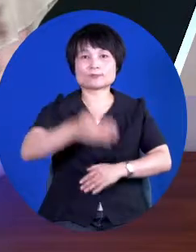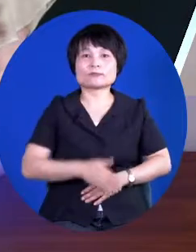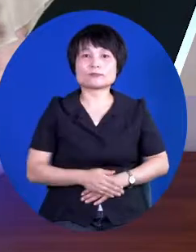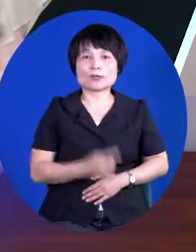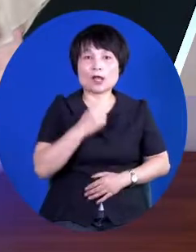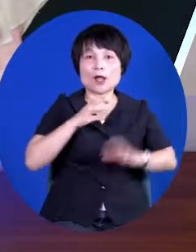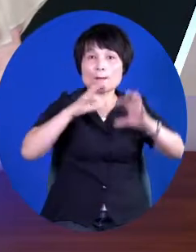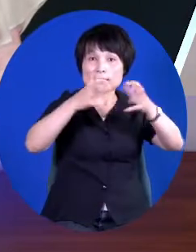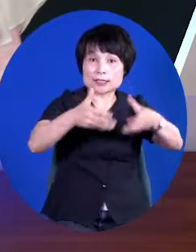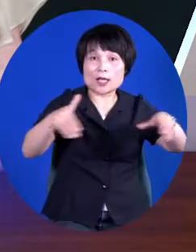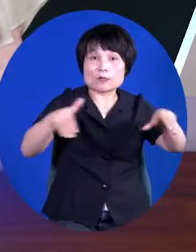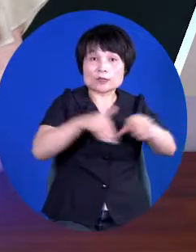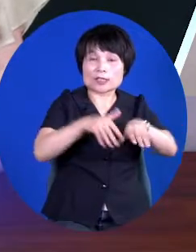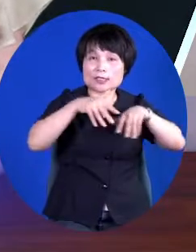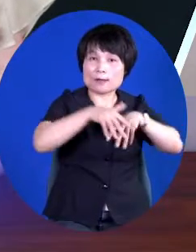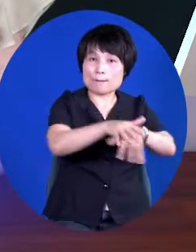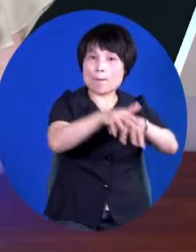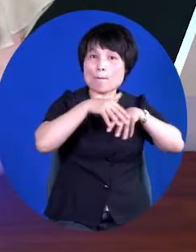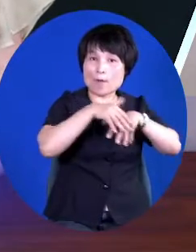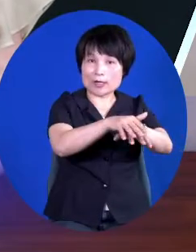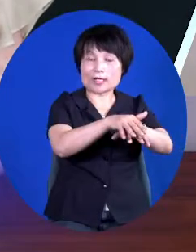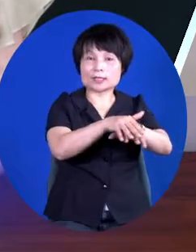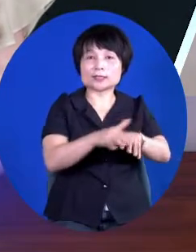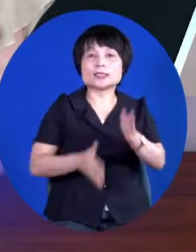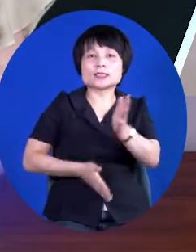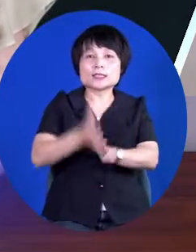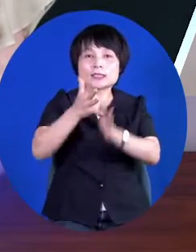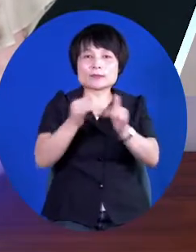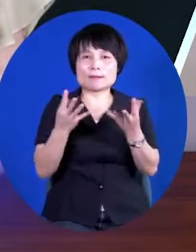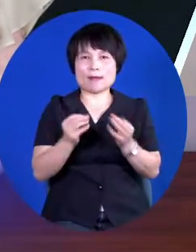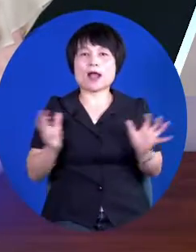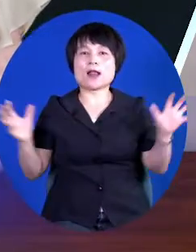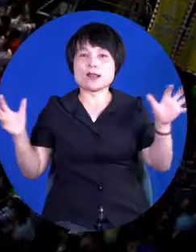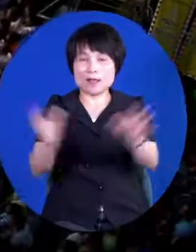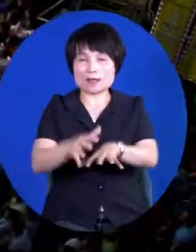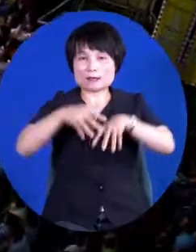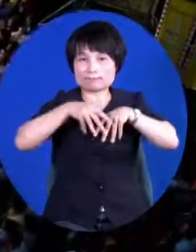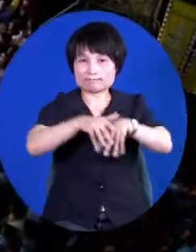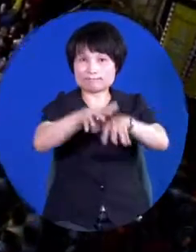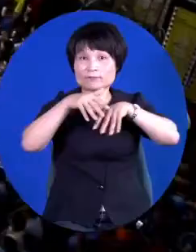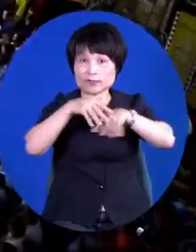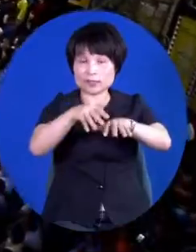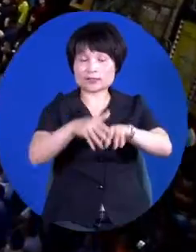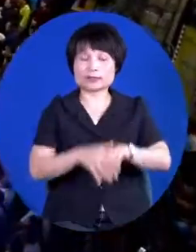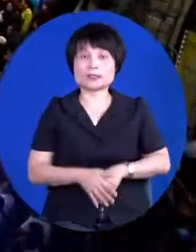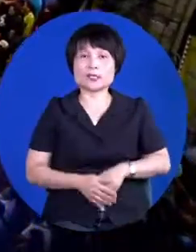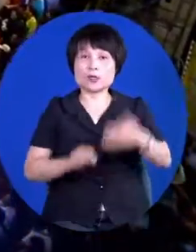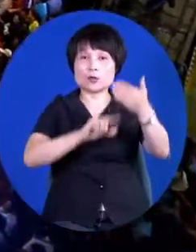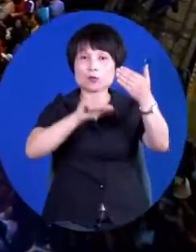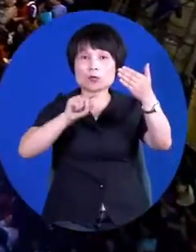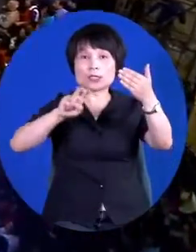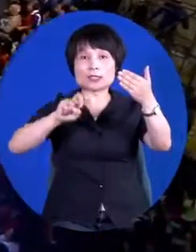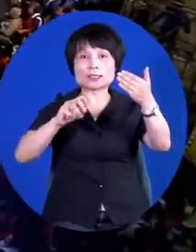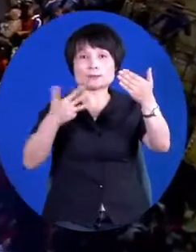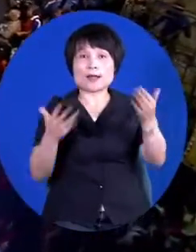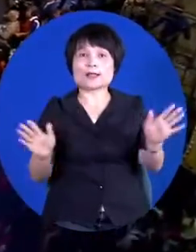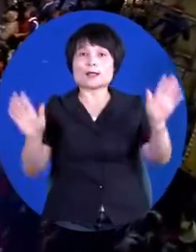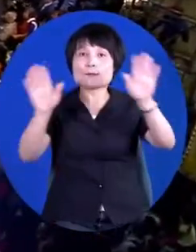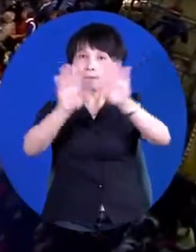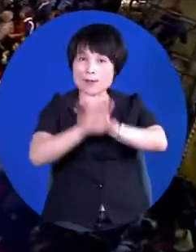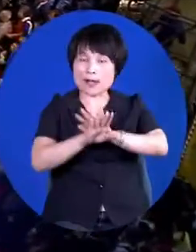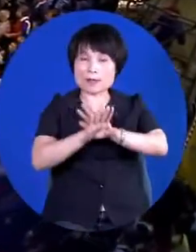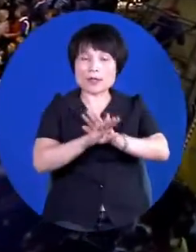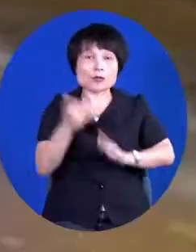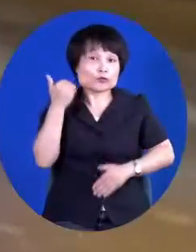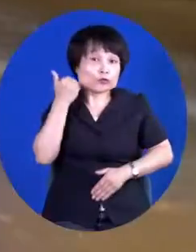프로그램인 웅진성 퍼레이드가 시민의 참여 속에 화려하게 펼쳐졌습니다. 9월 28일 밤을 수놓은